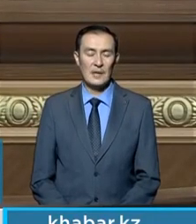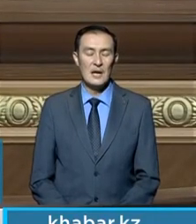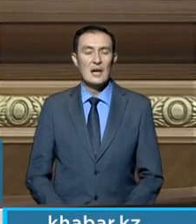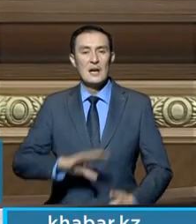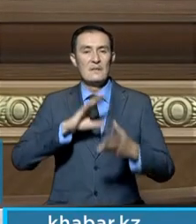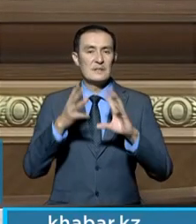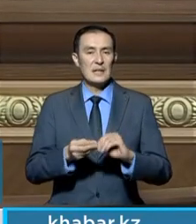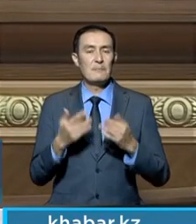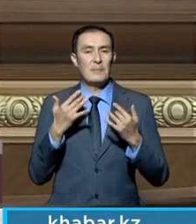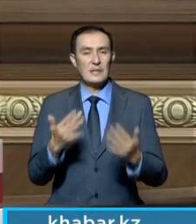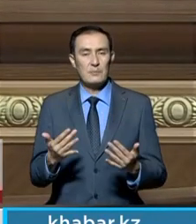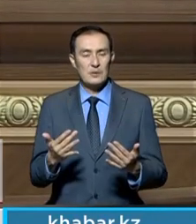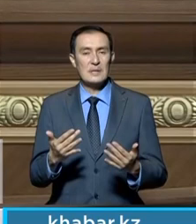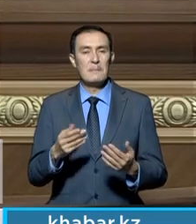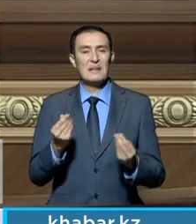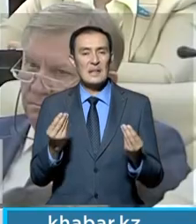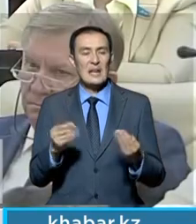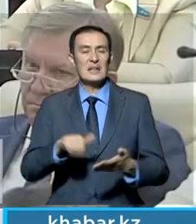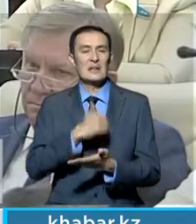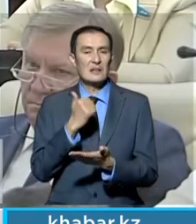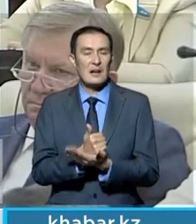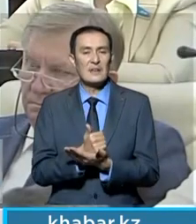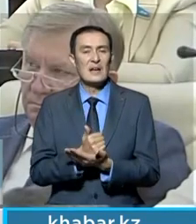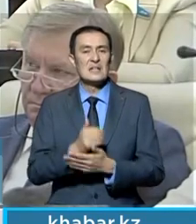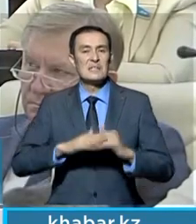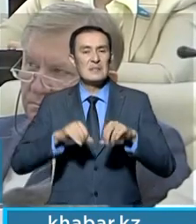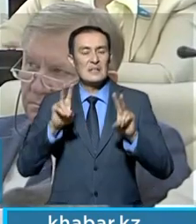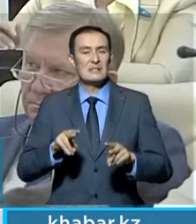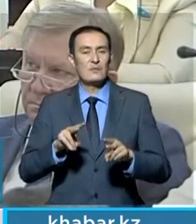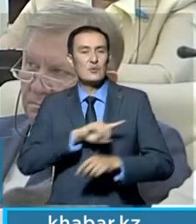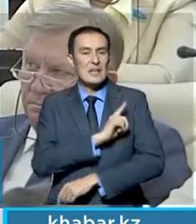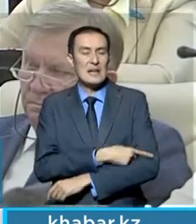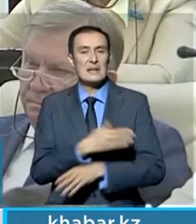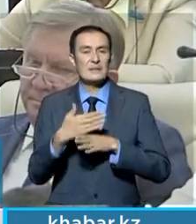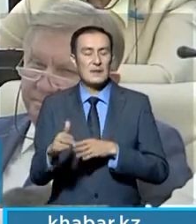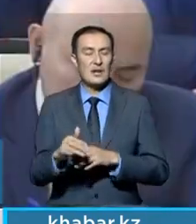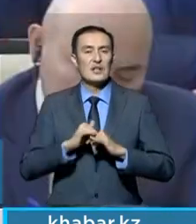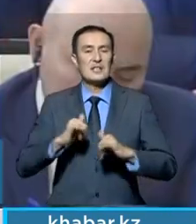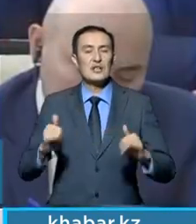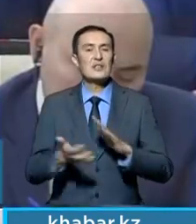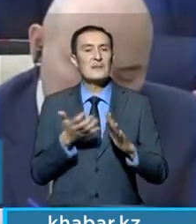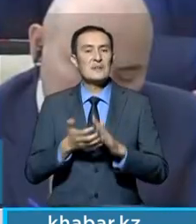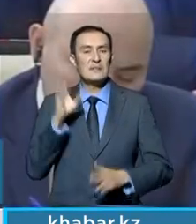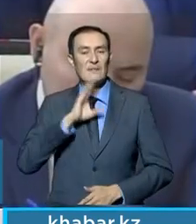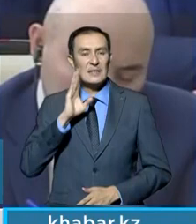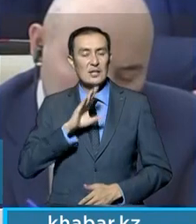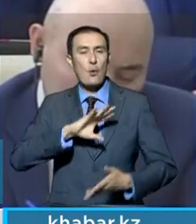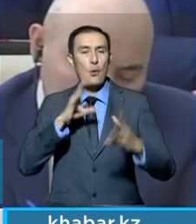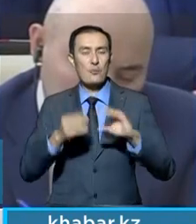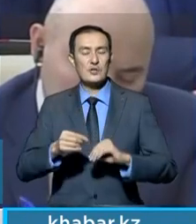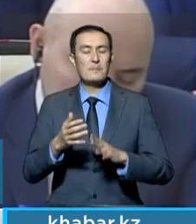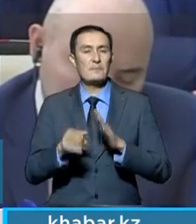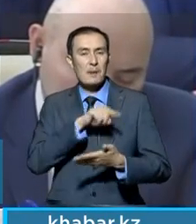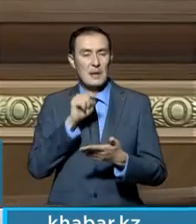В целом потребуется существенное материальное и, самое главное, кадровое усиление всей отрасли. Нарастающий дефицит воды является общей проблемой для